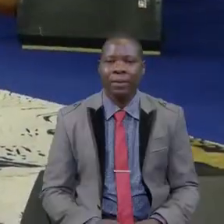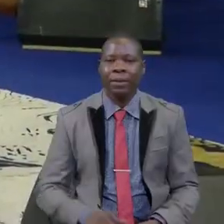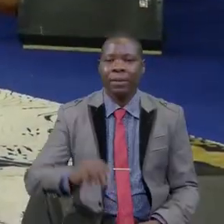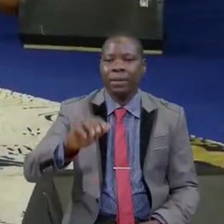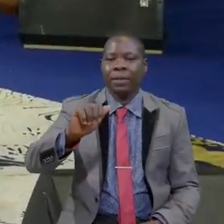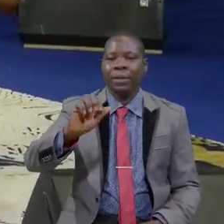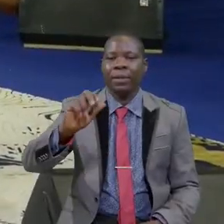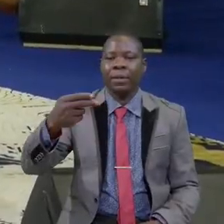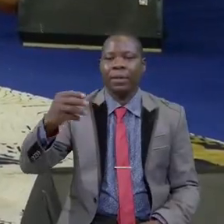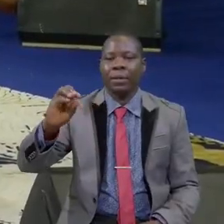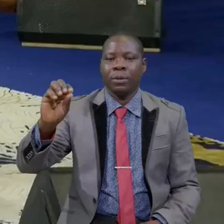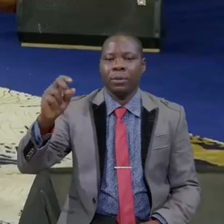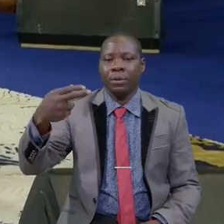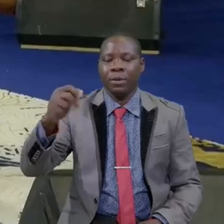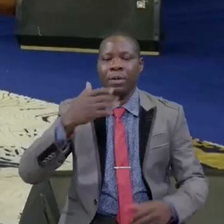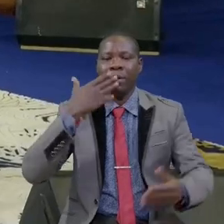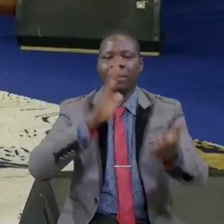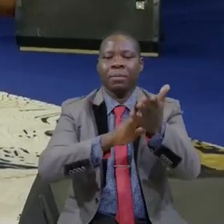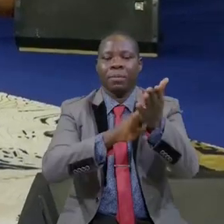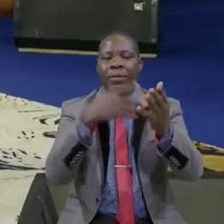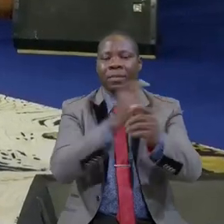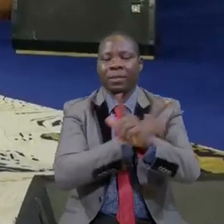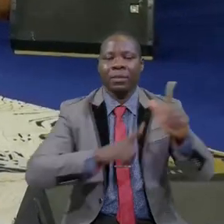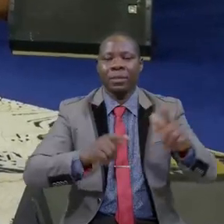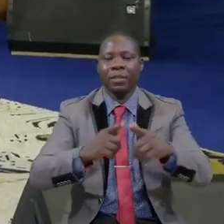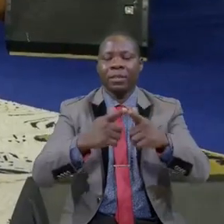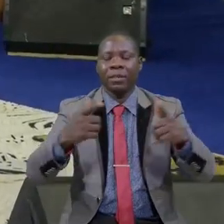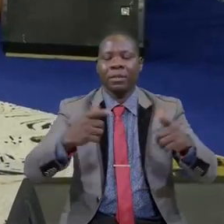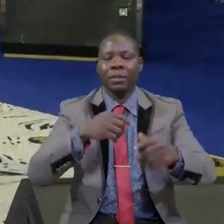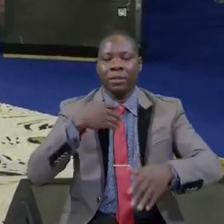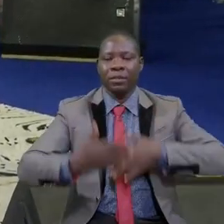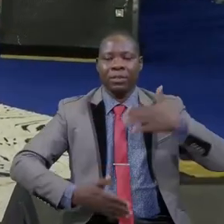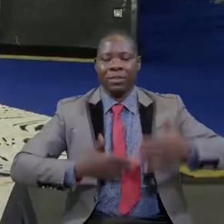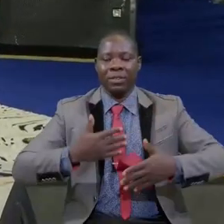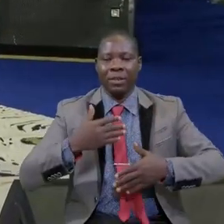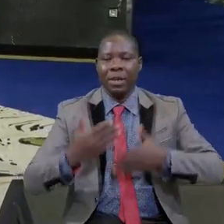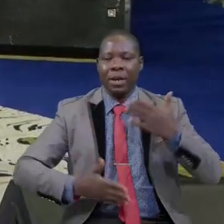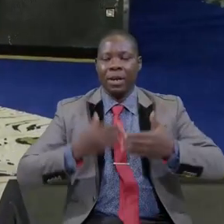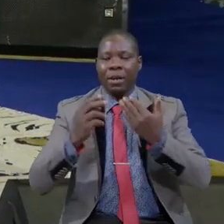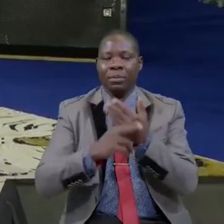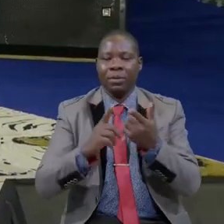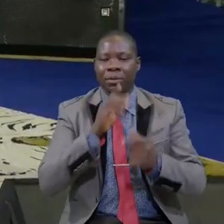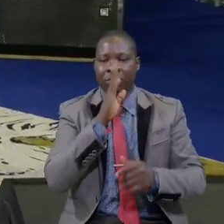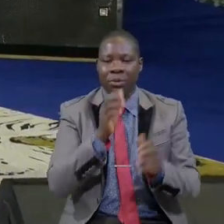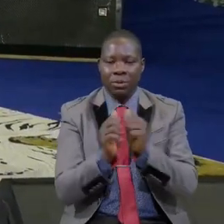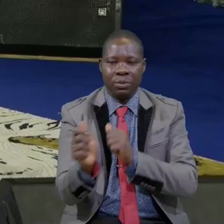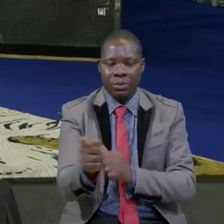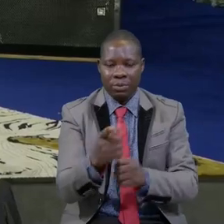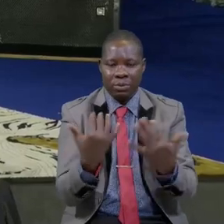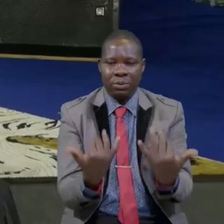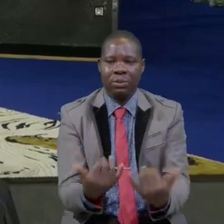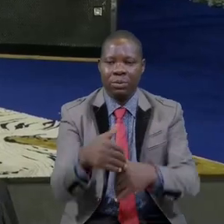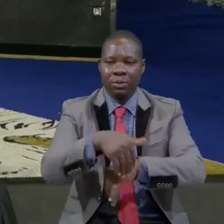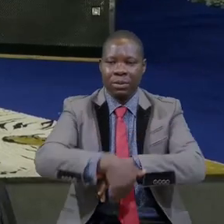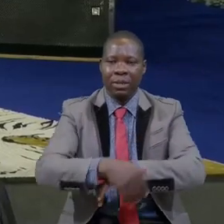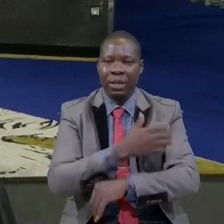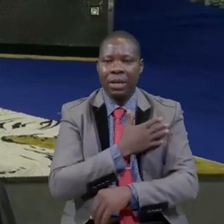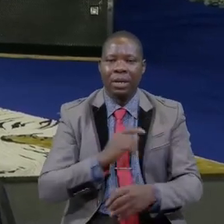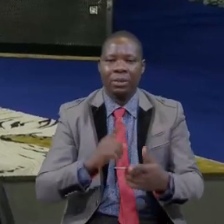Une grande joie, le bonheur. Je suis vraiment content d'être avec vous ce soir. Et